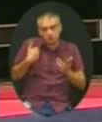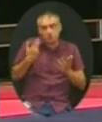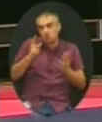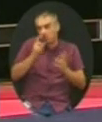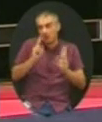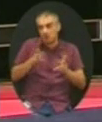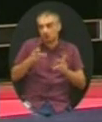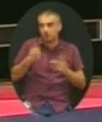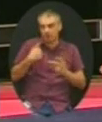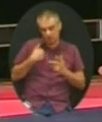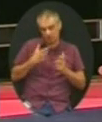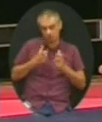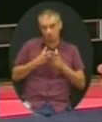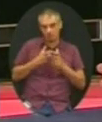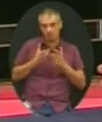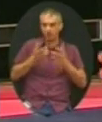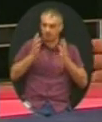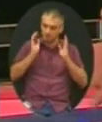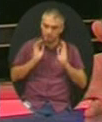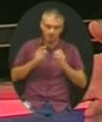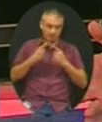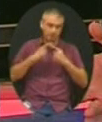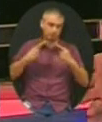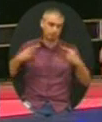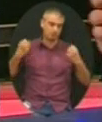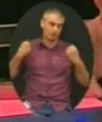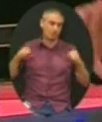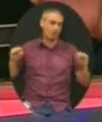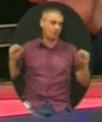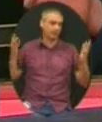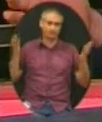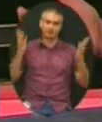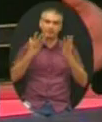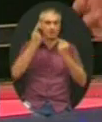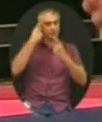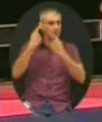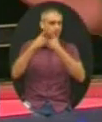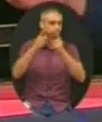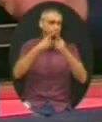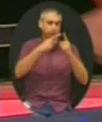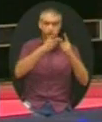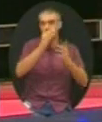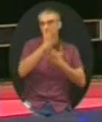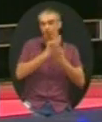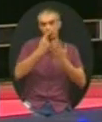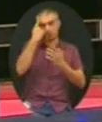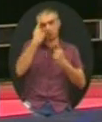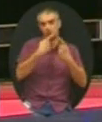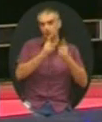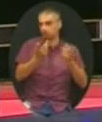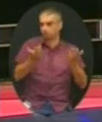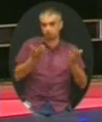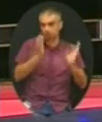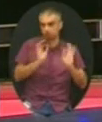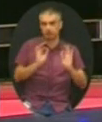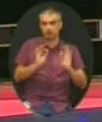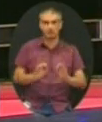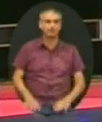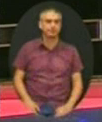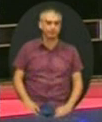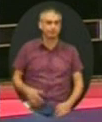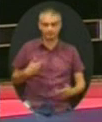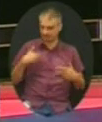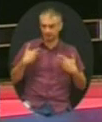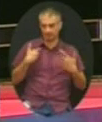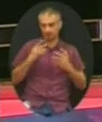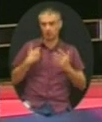קיימים, מכיוון שאנחנו מפלגה באמת פלורליסטית, ובאמת מרובת דעות, ויש אנשים שמביאים דעות אחרות, ודאי, זה לגיטימי. כן. אני